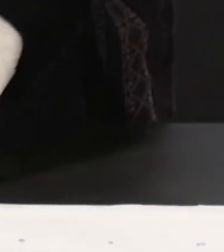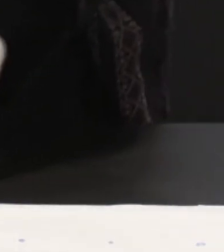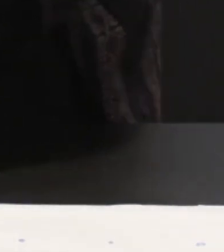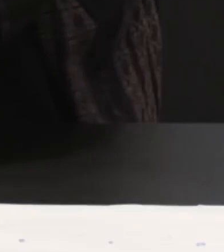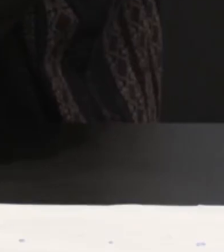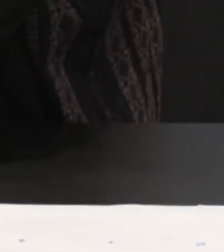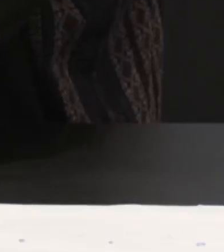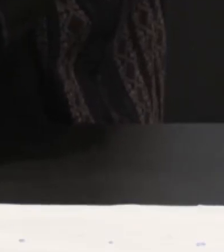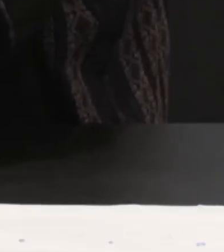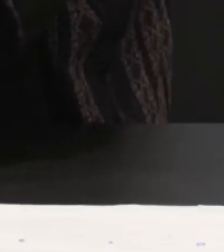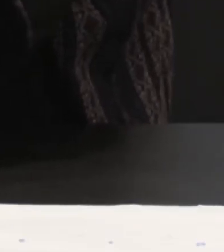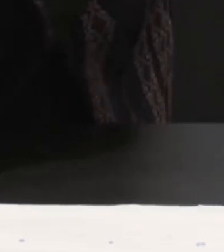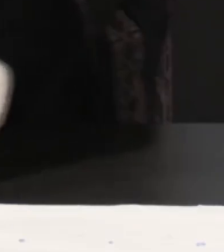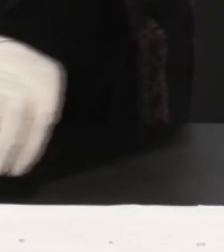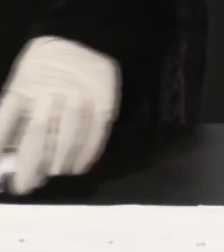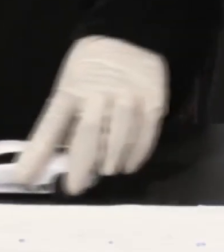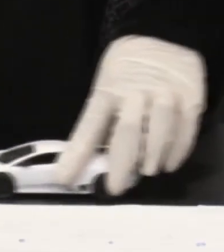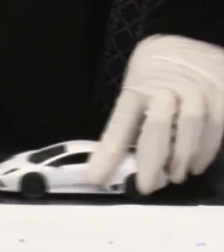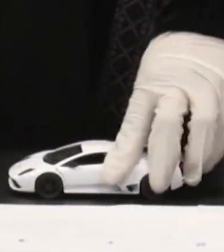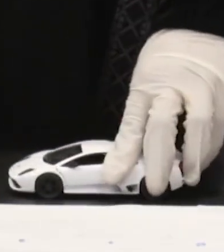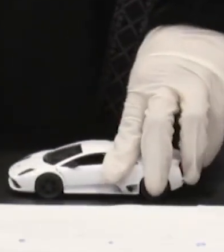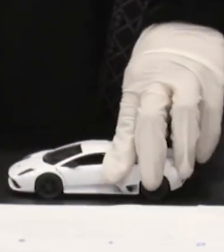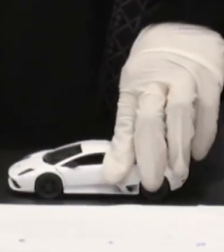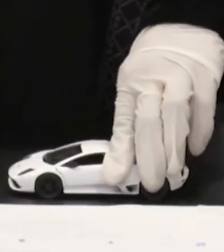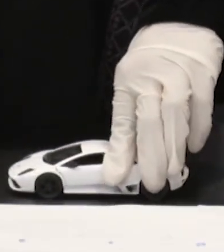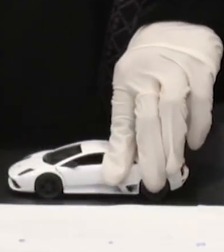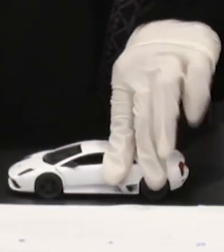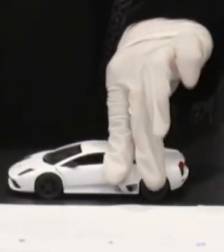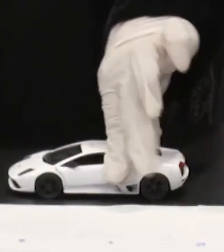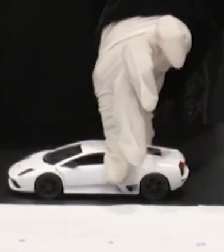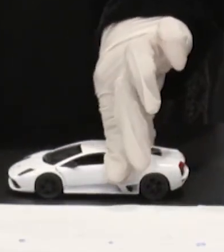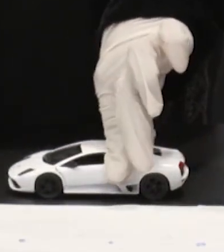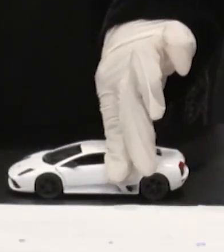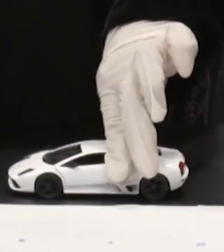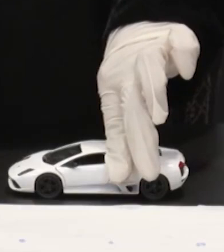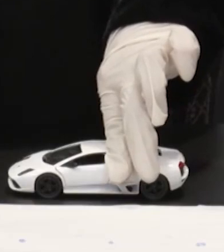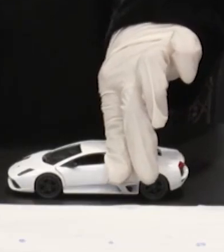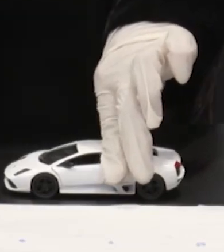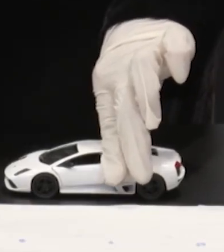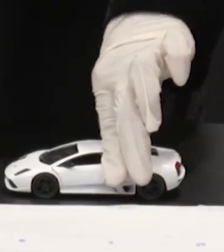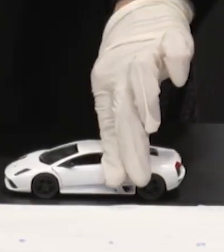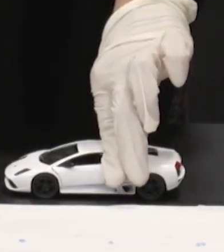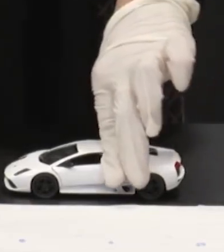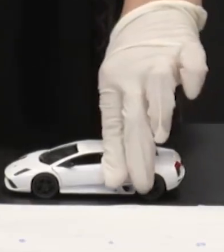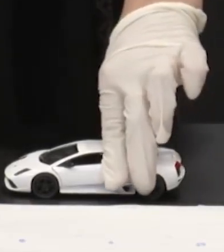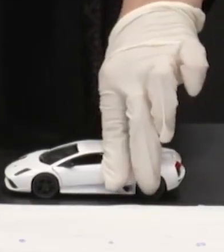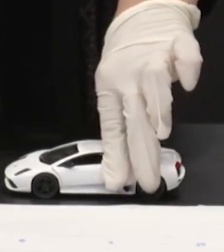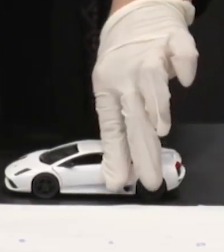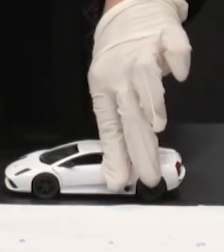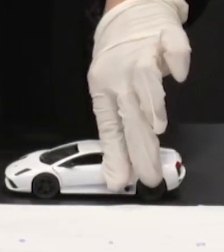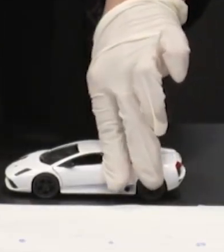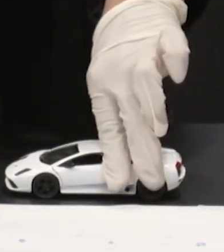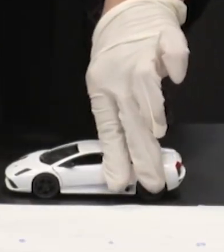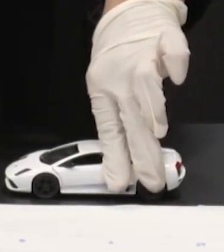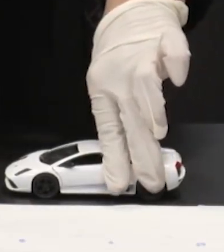باخذ السياره بهذا الشكل وارجعها باتجاه الخلف ثم اقوم بامساك ماذا